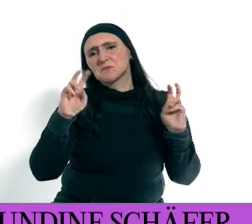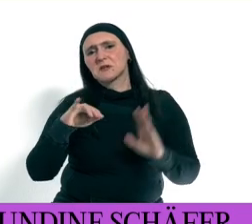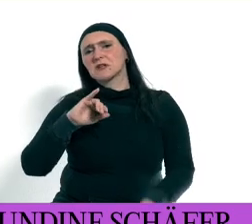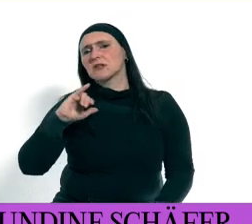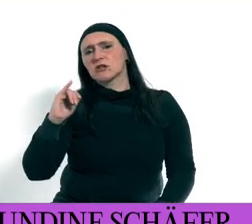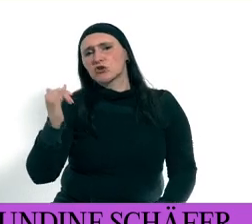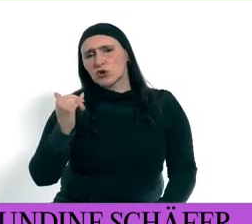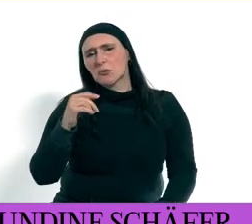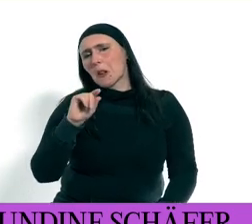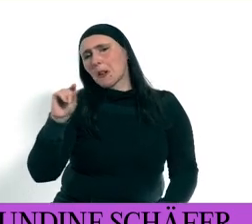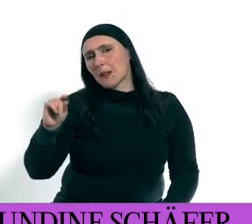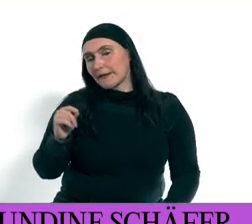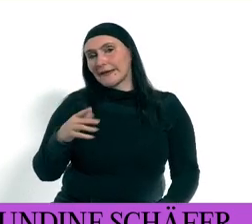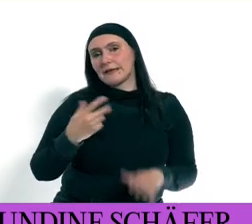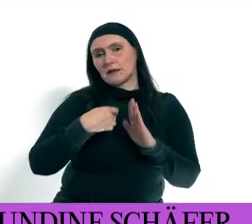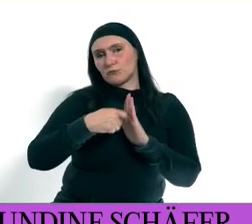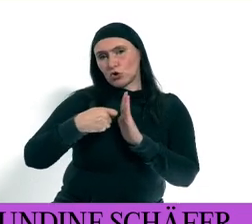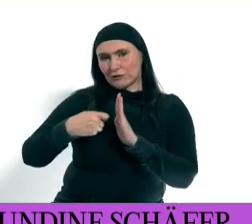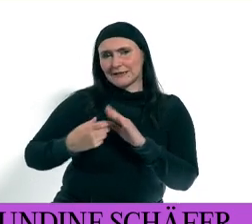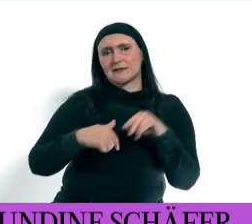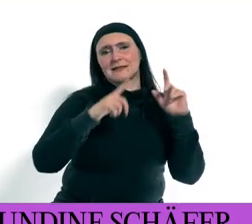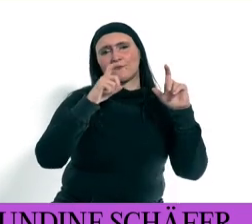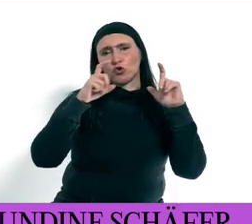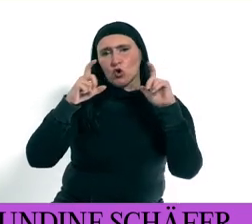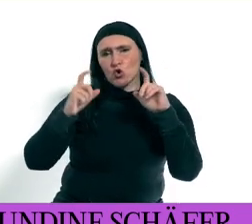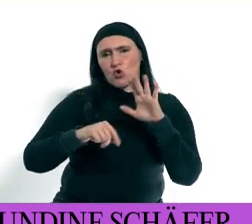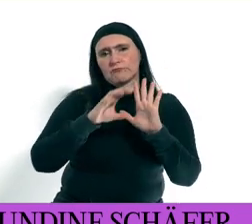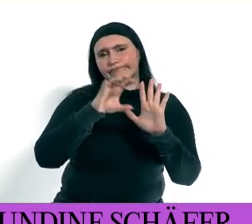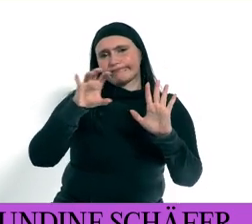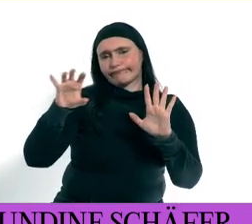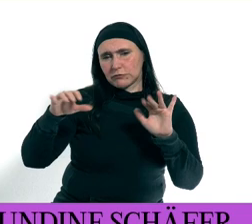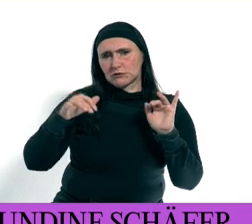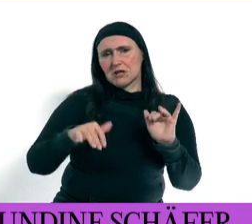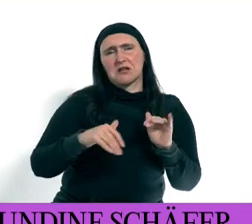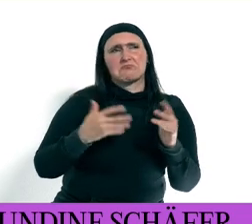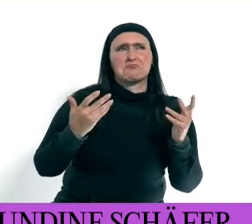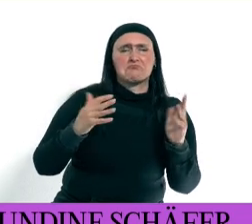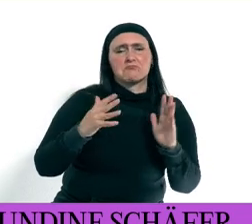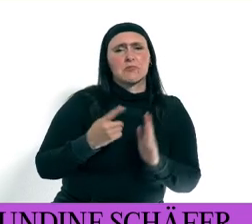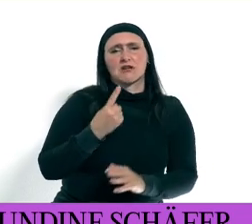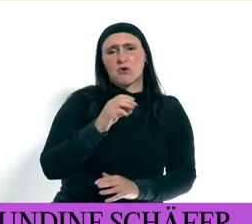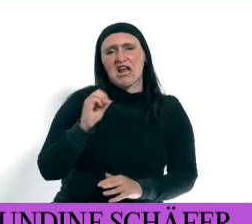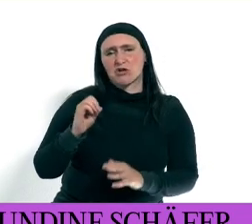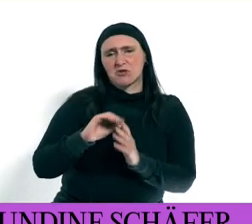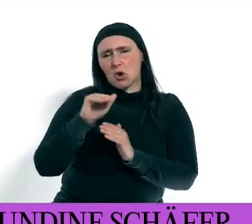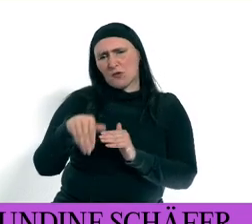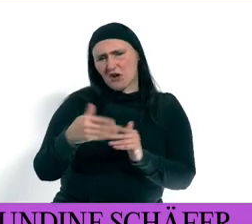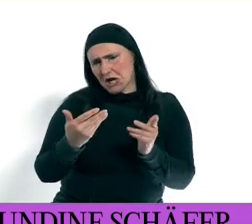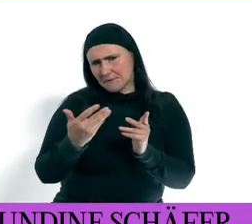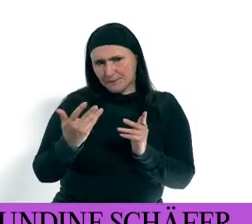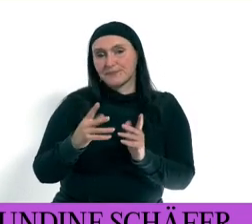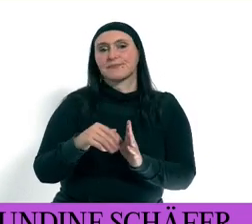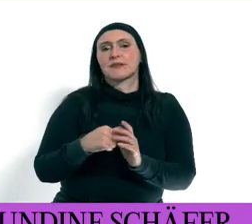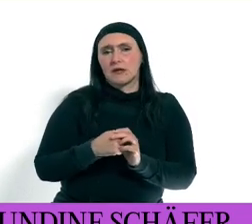Revisit projects, so that those photographs is almost like more than 100 photographs actually. Und wir haben über